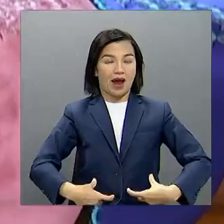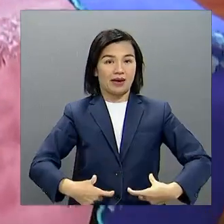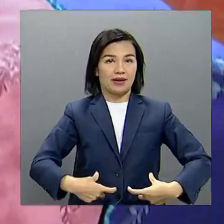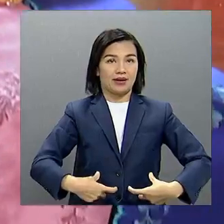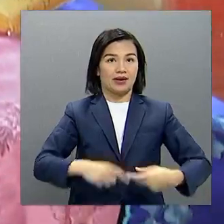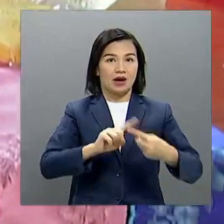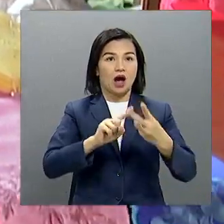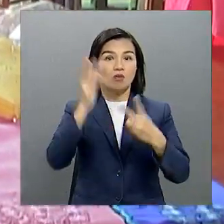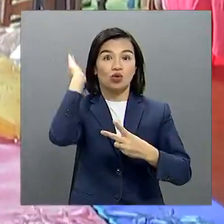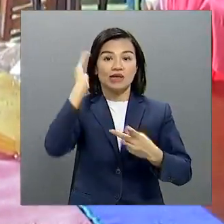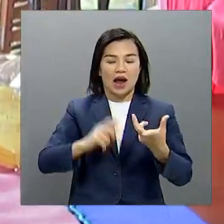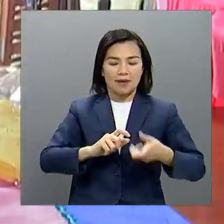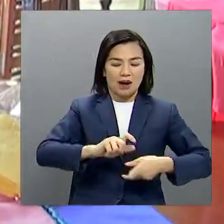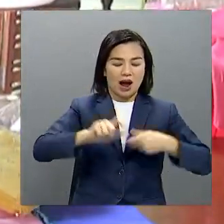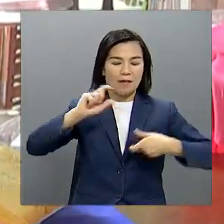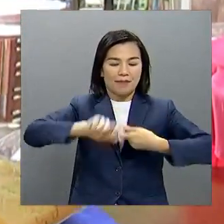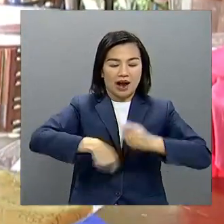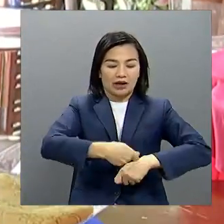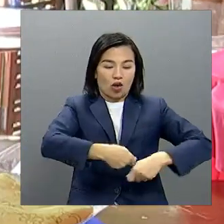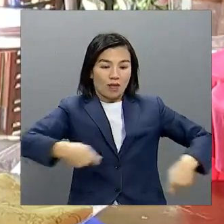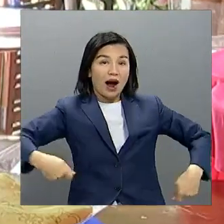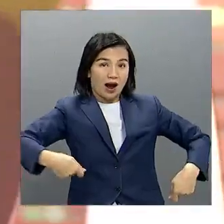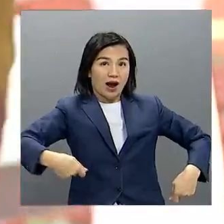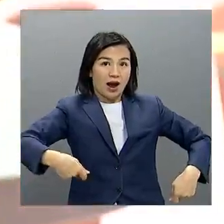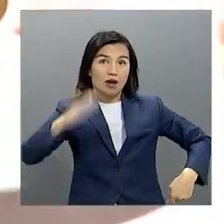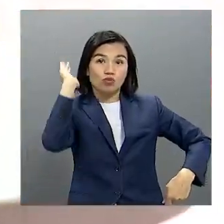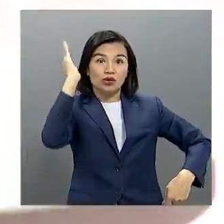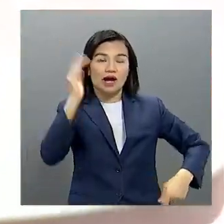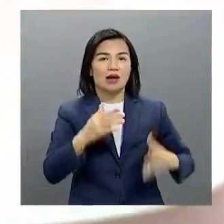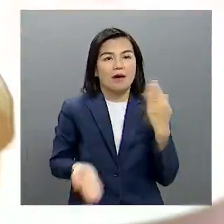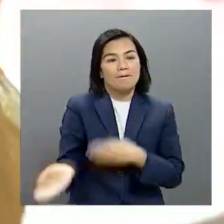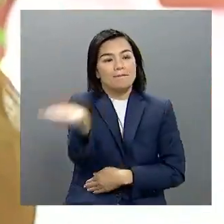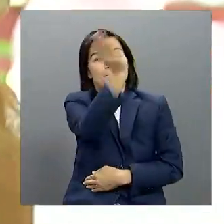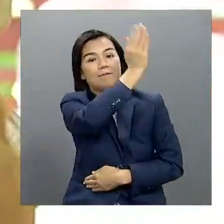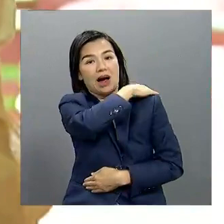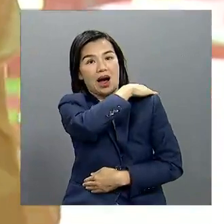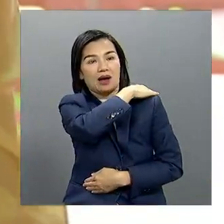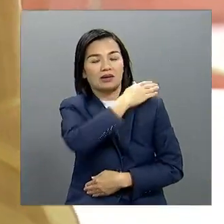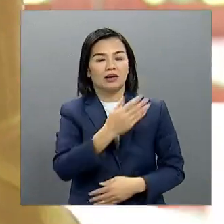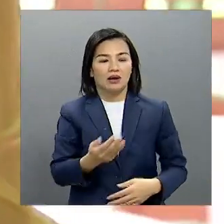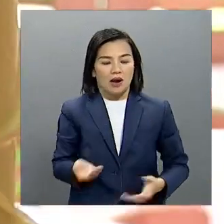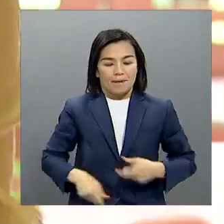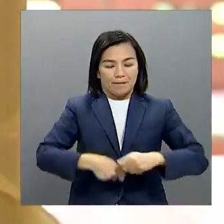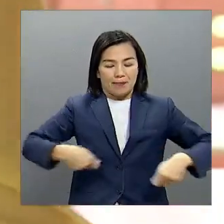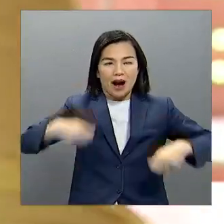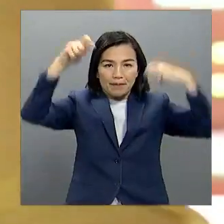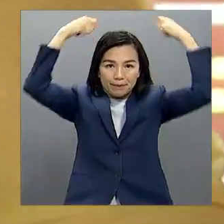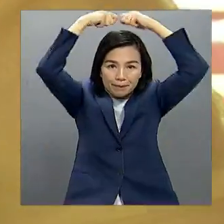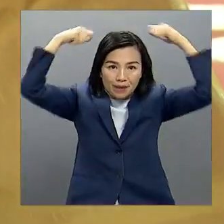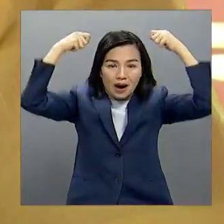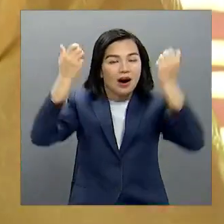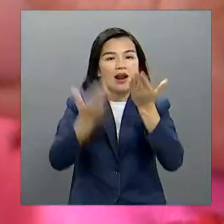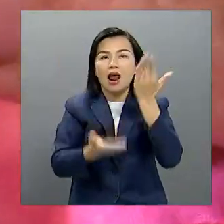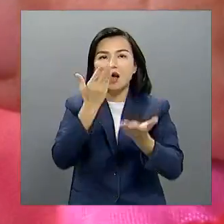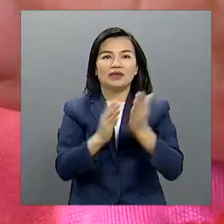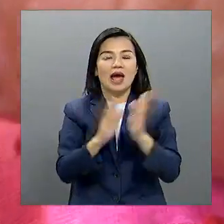ขม้านะคะผ้าขม้าหรือว่าผ้าบ่านะจะคาดเอวหรือโพกศีรษะก็แล้วแต่อันนี้คือการแต่งกาย